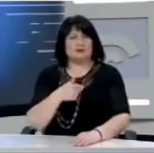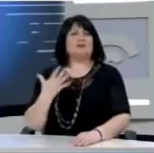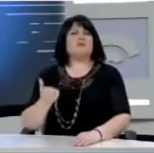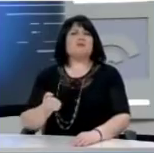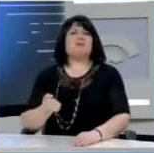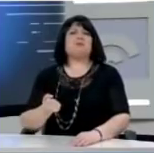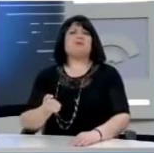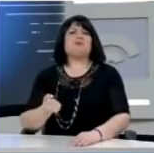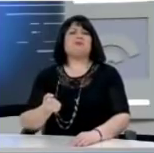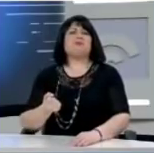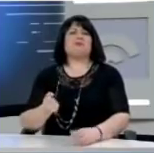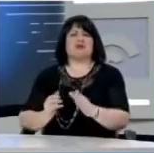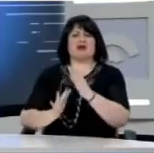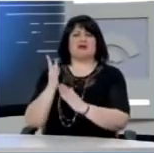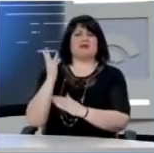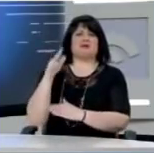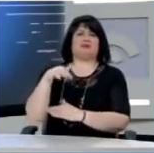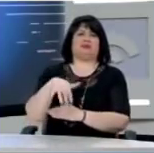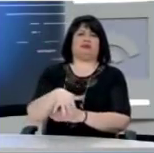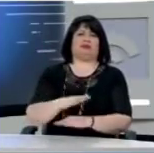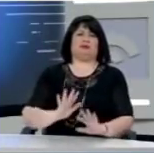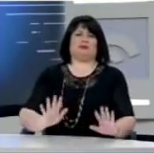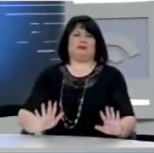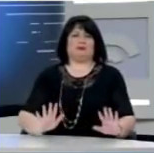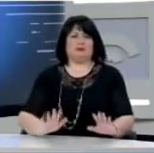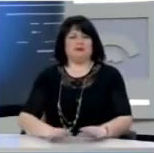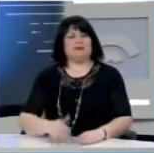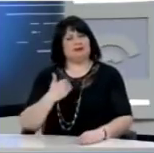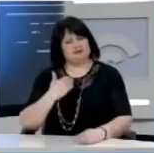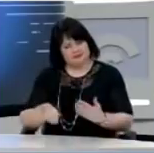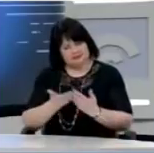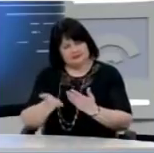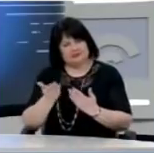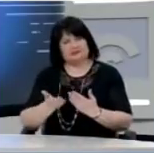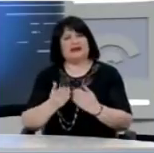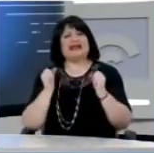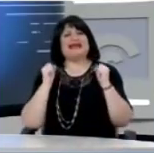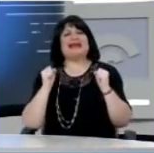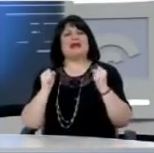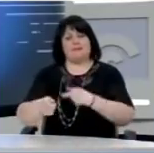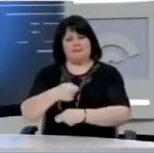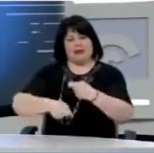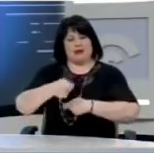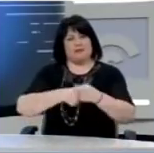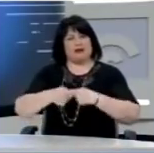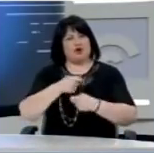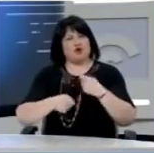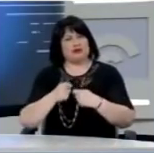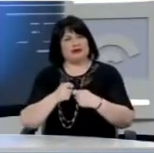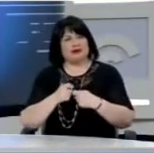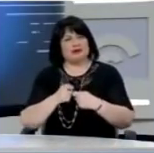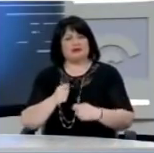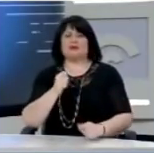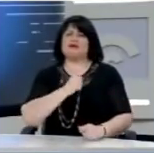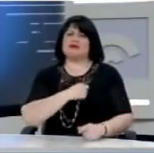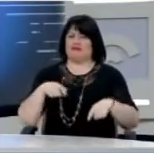μεγαλύτερη αποανάπτυξη που έχει δει ποτέ ο τόπος. Εμείς ενισχύσαμε την υγιή επιχειρηματικότητα. Όχι γιατί θεωρούμε ότι